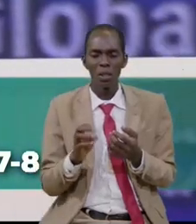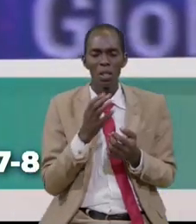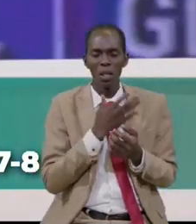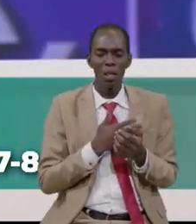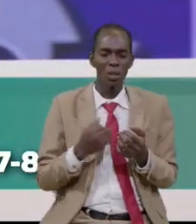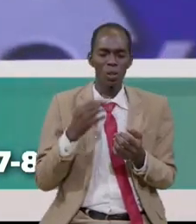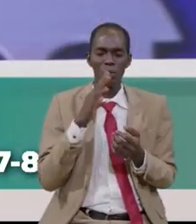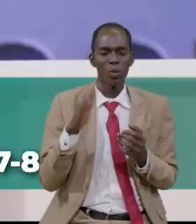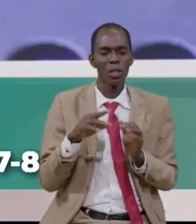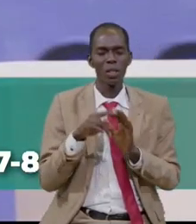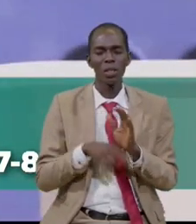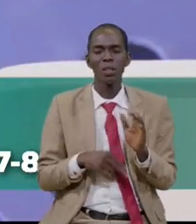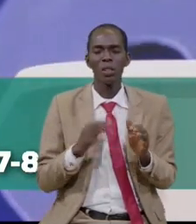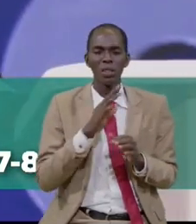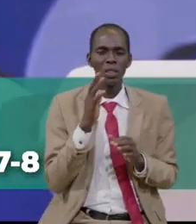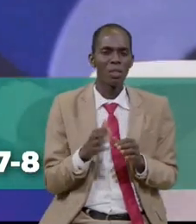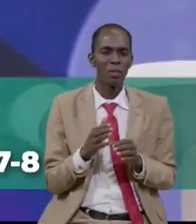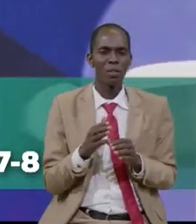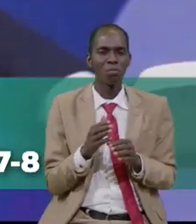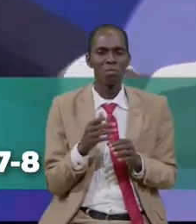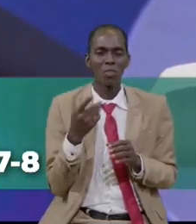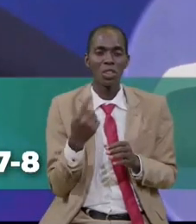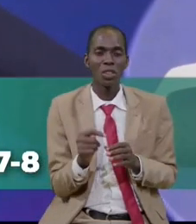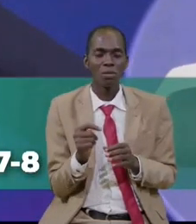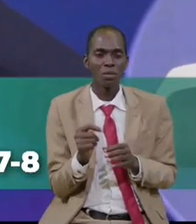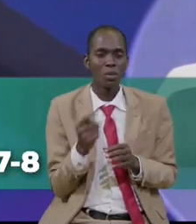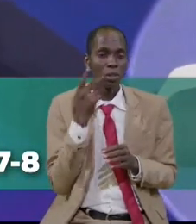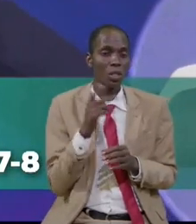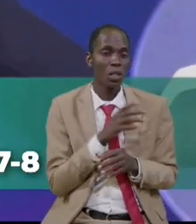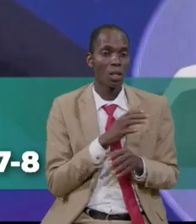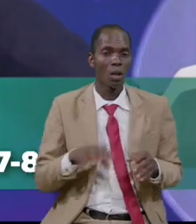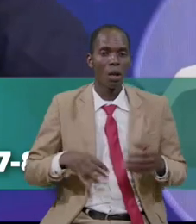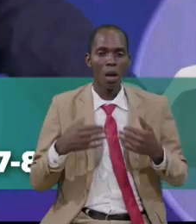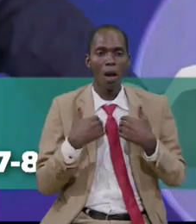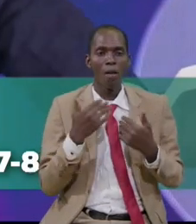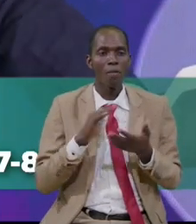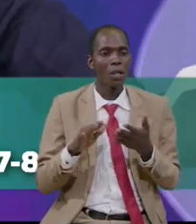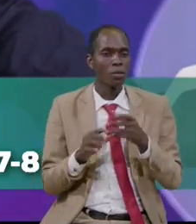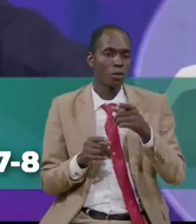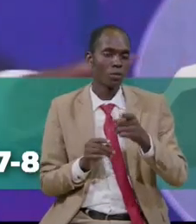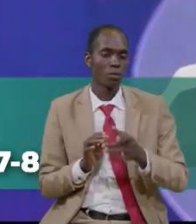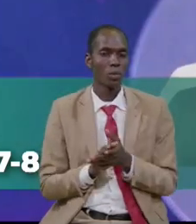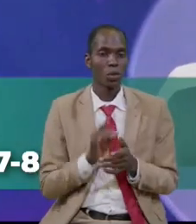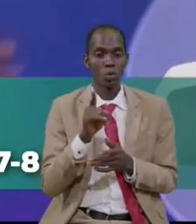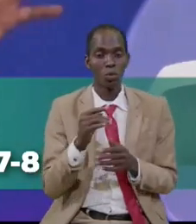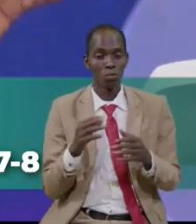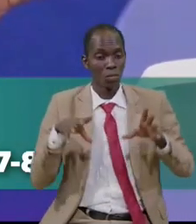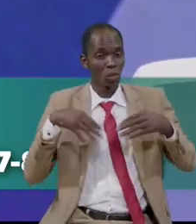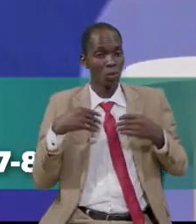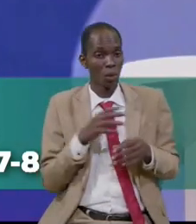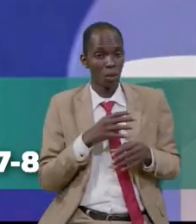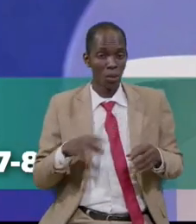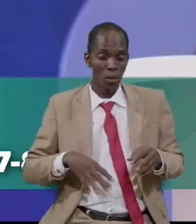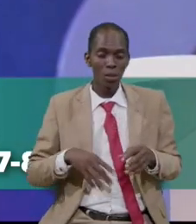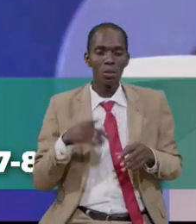ni avec le levain de la malice et de la méchanceté. Christ t'a pardonné, si tu es né de nouveau. Maintenant, tu ne peux